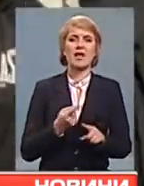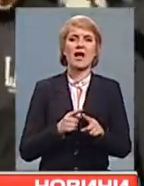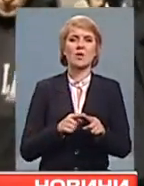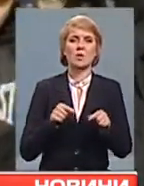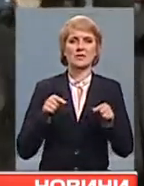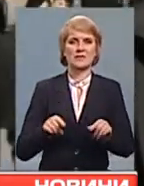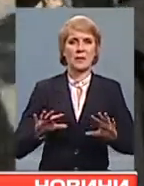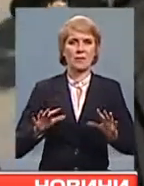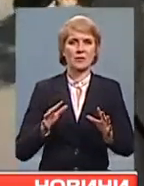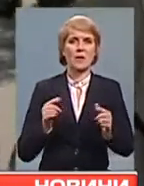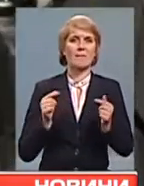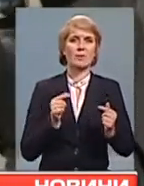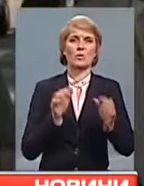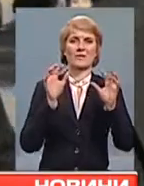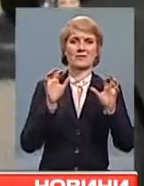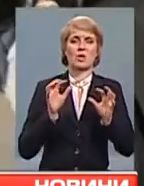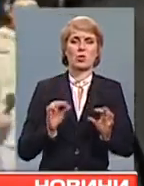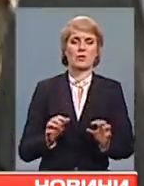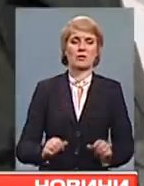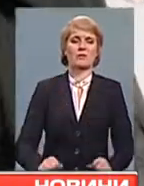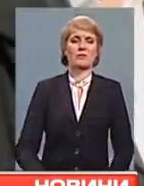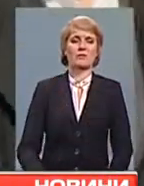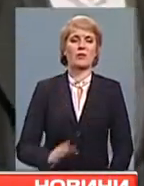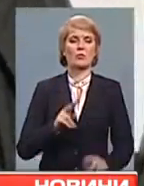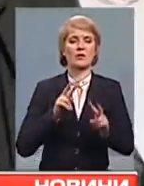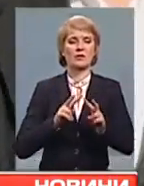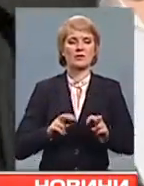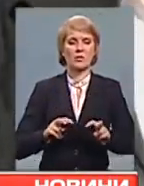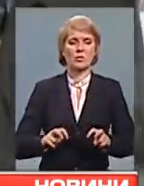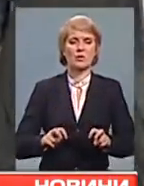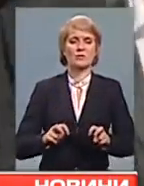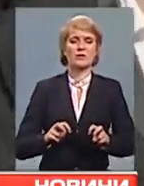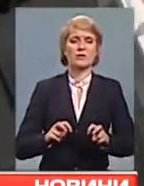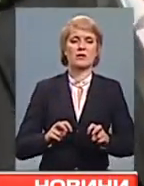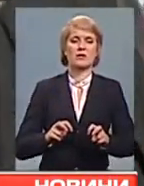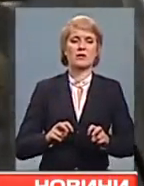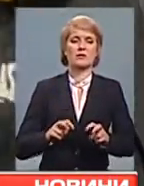здесь происходили, они противозаконны. Конечно, в этом случае должно разбираться следствие.